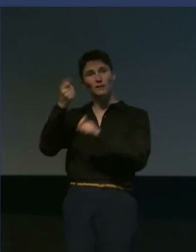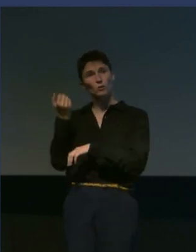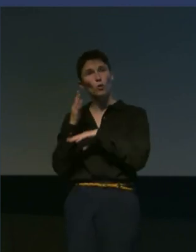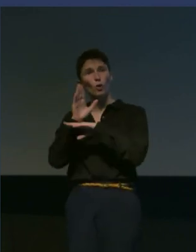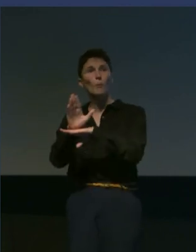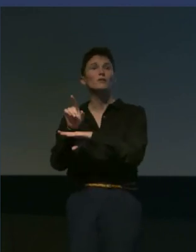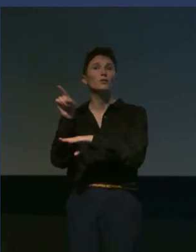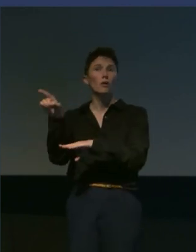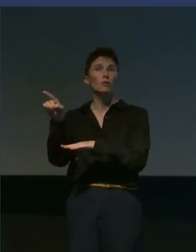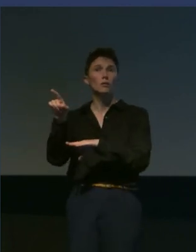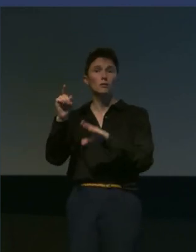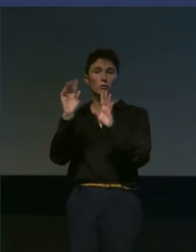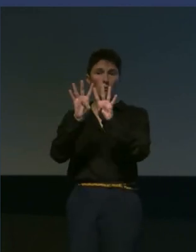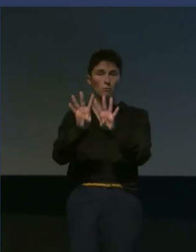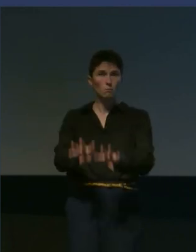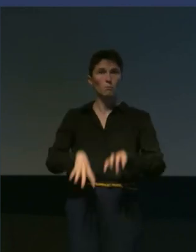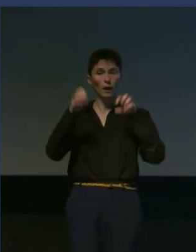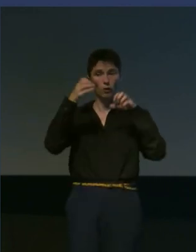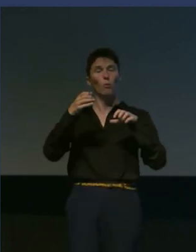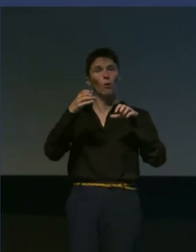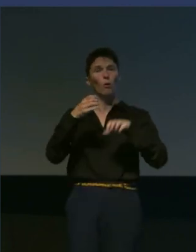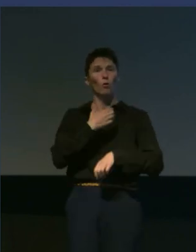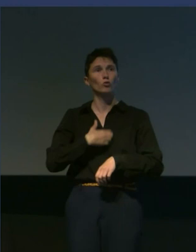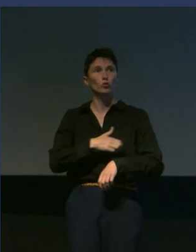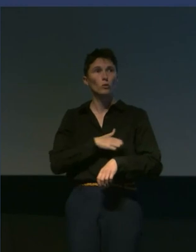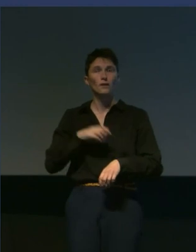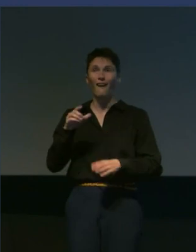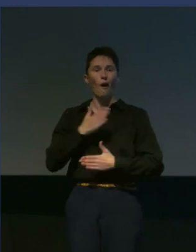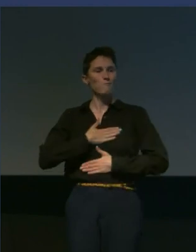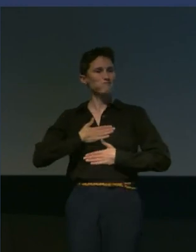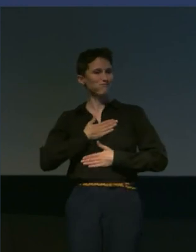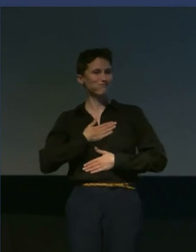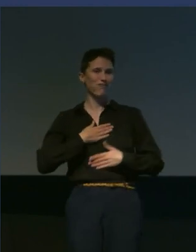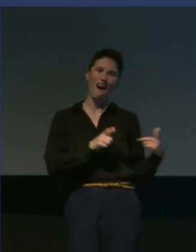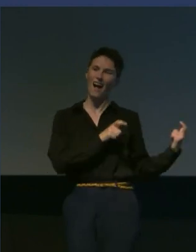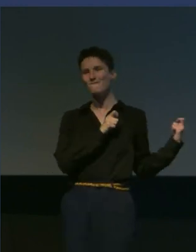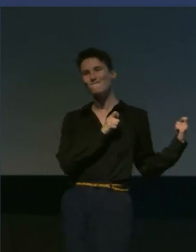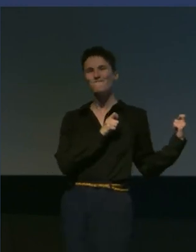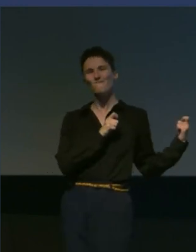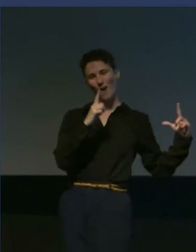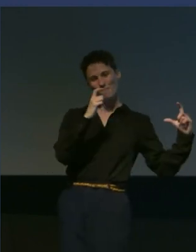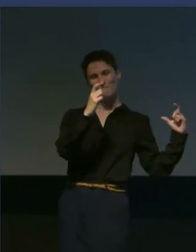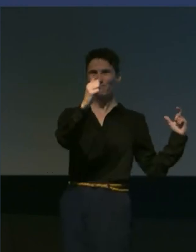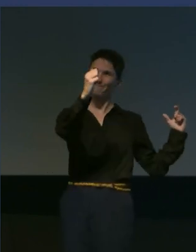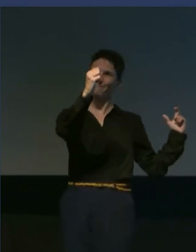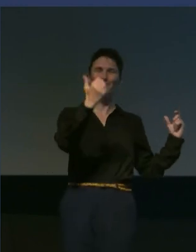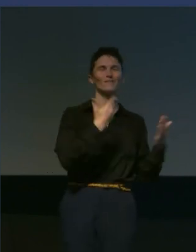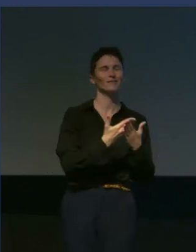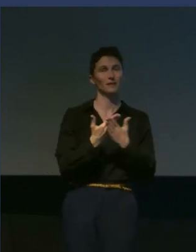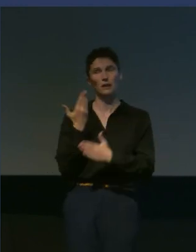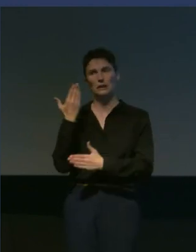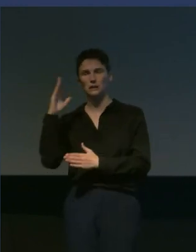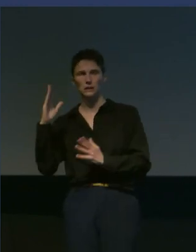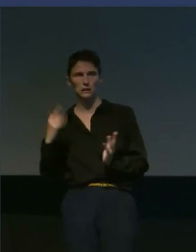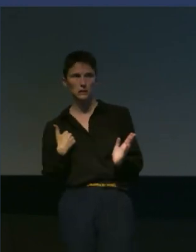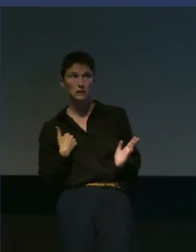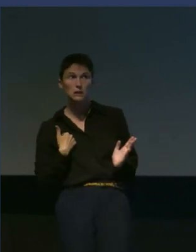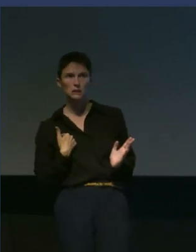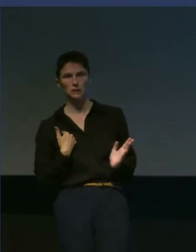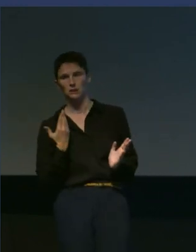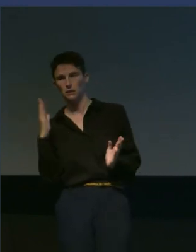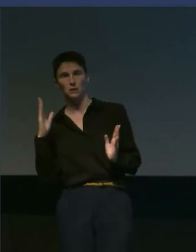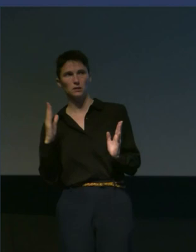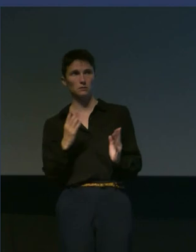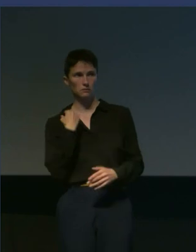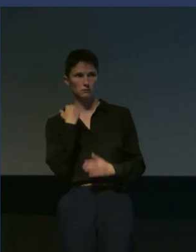représentants parlement suisse qui était très content avec le livre. On envoyait d'autres bords à côté qui avaient vraiment la touche